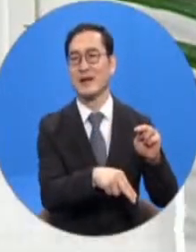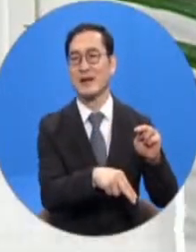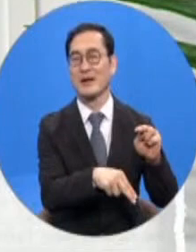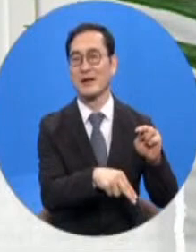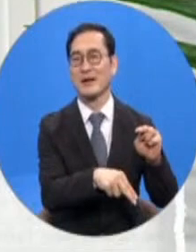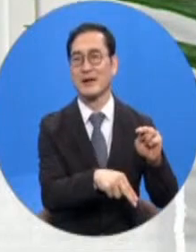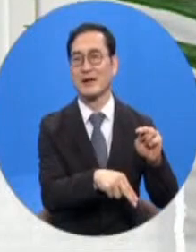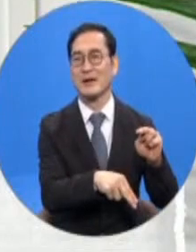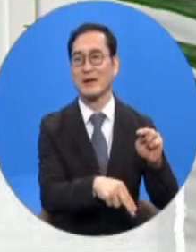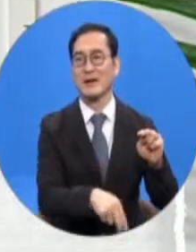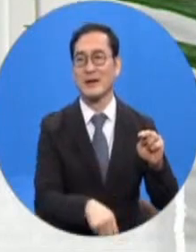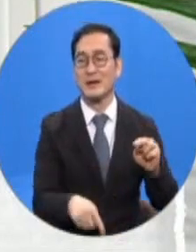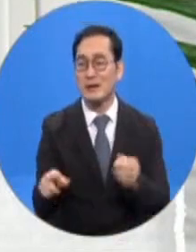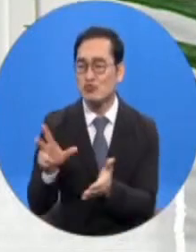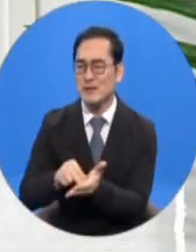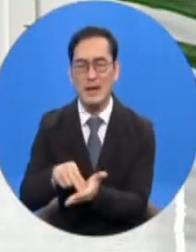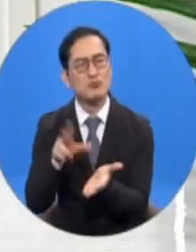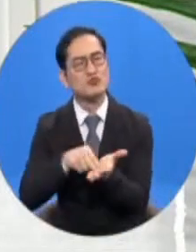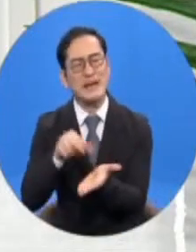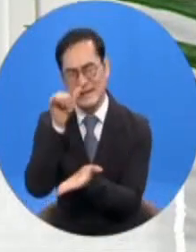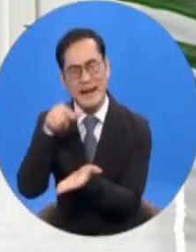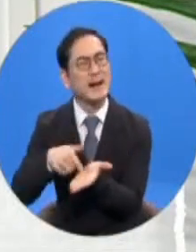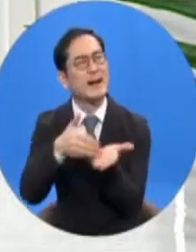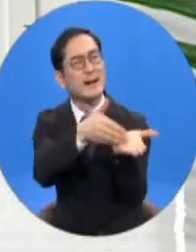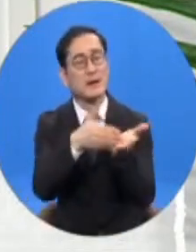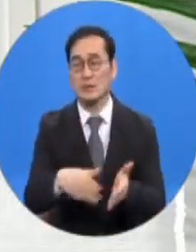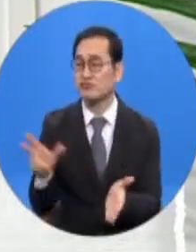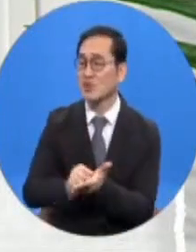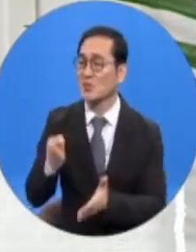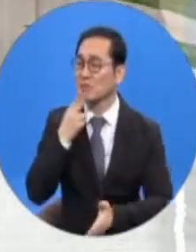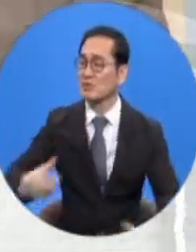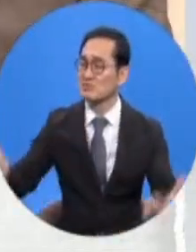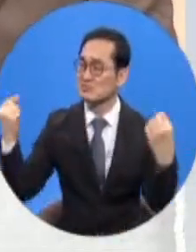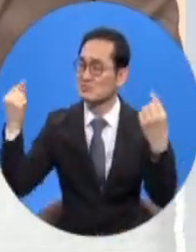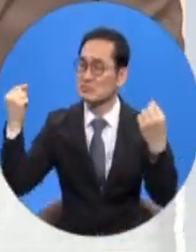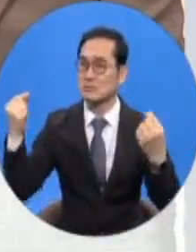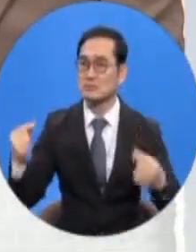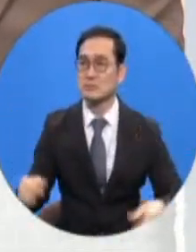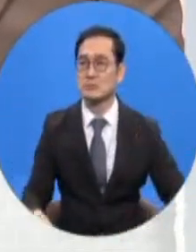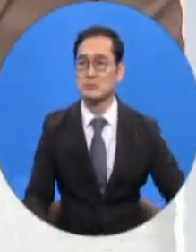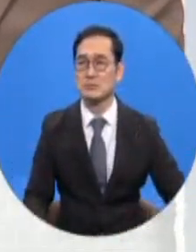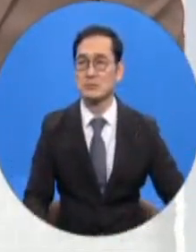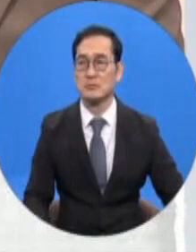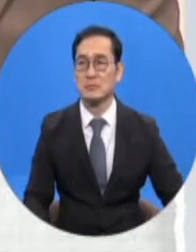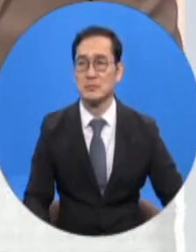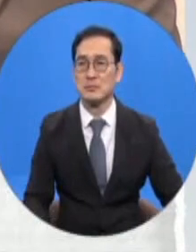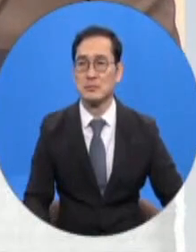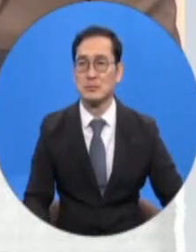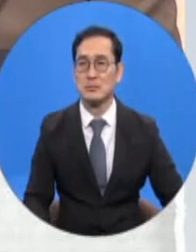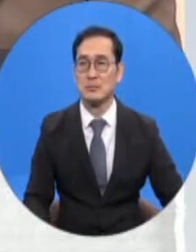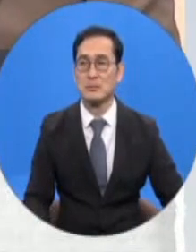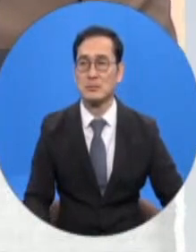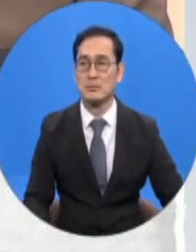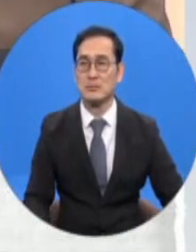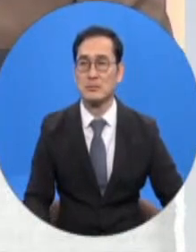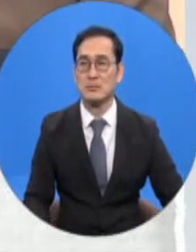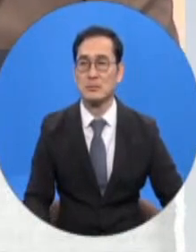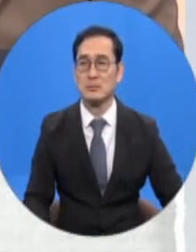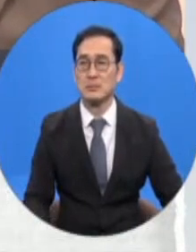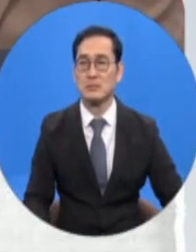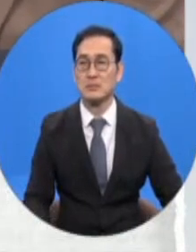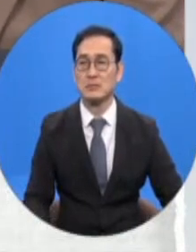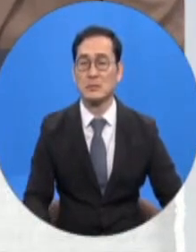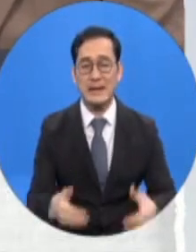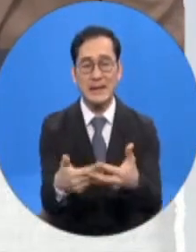그전에 전문 제 논란이 됐을 때 전문 제가 문제가 없다고 공식 발표합니다 그러면서 3개 기관의 3개 학교의 다가 의뢰합니다